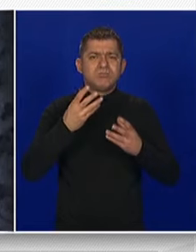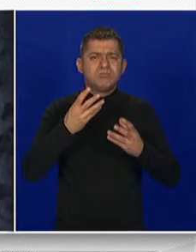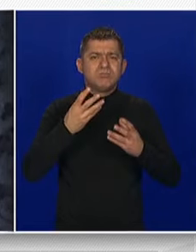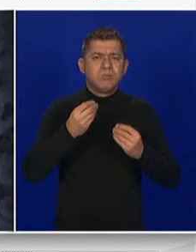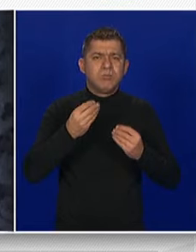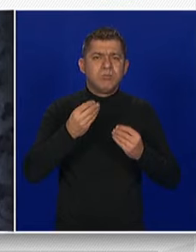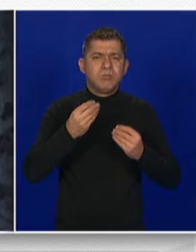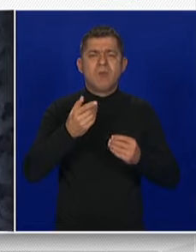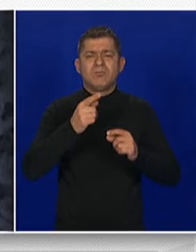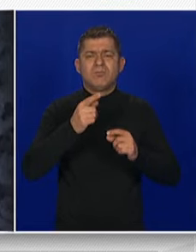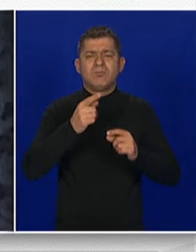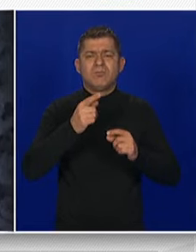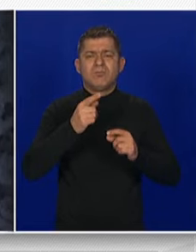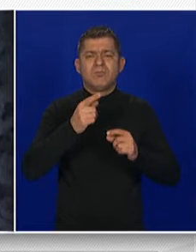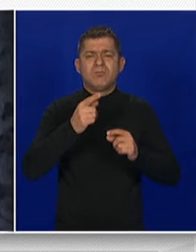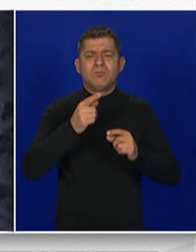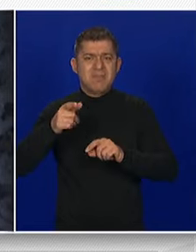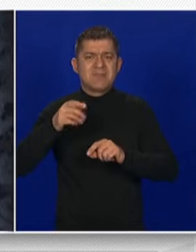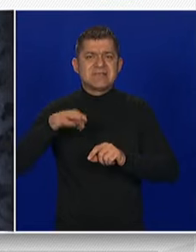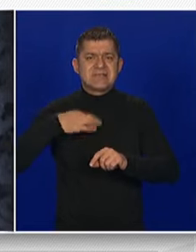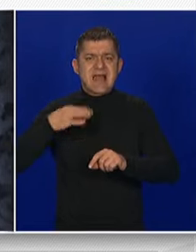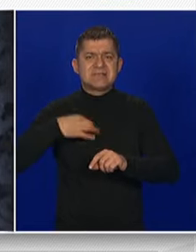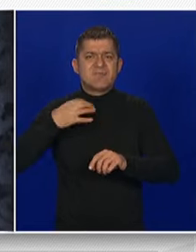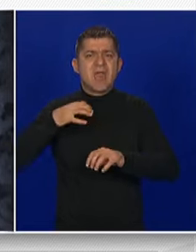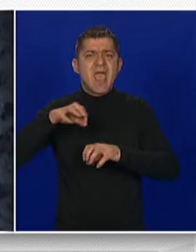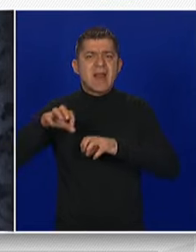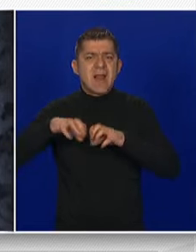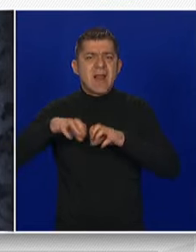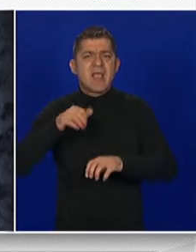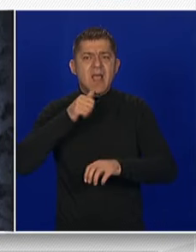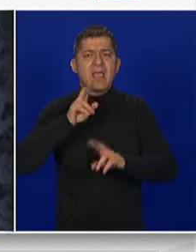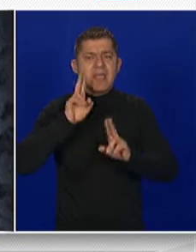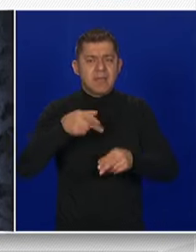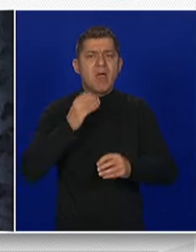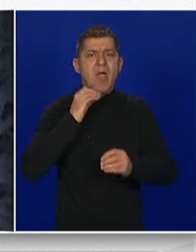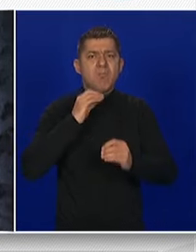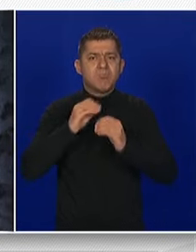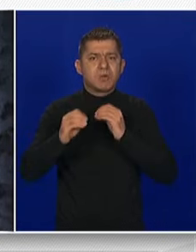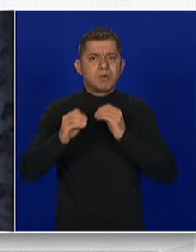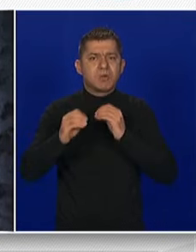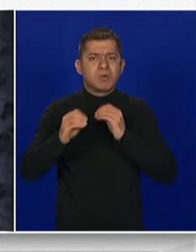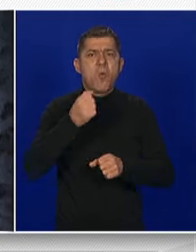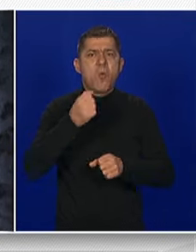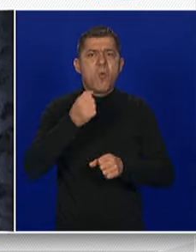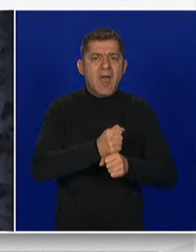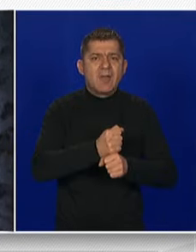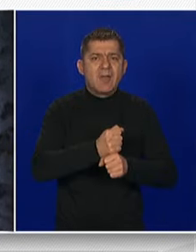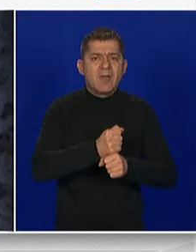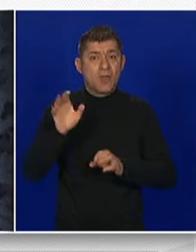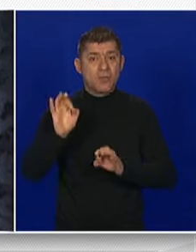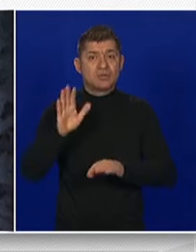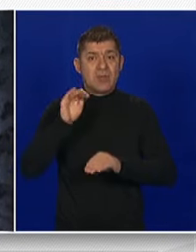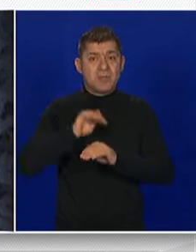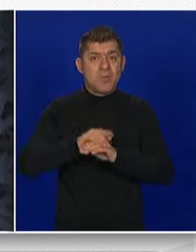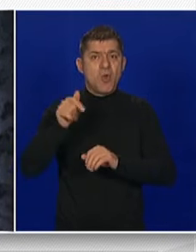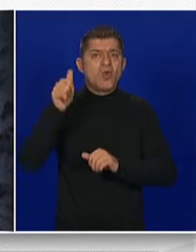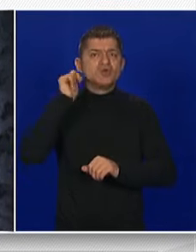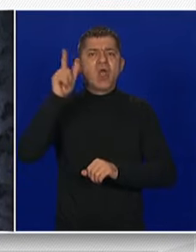rada, dijela zdravstvenog i nezdravstvenog kadra dolazi do problema u funkcioniranju. Tako ste dobro primijetili jučer u